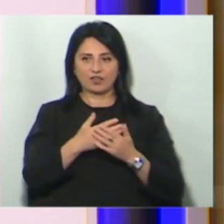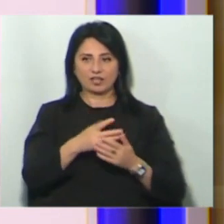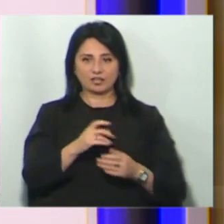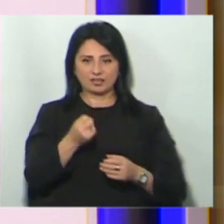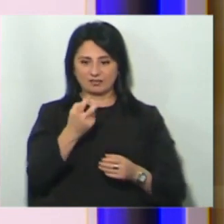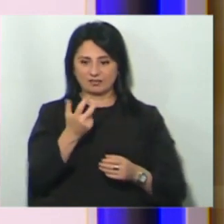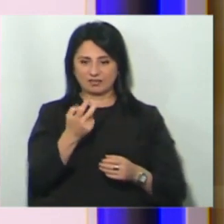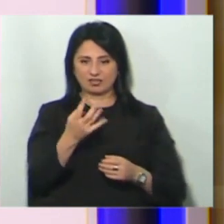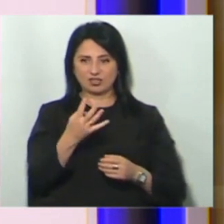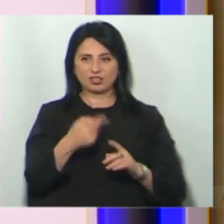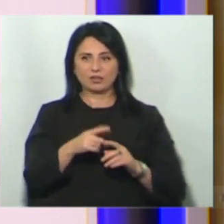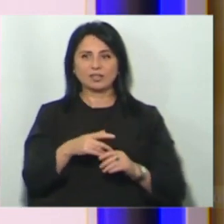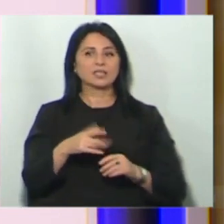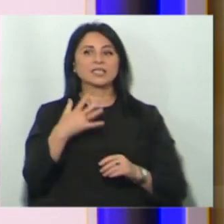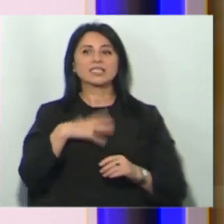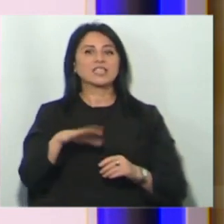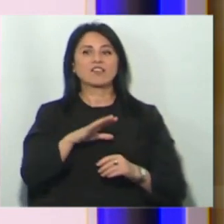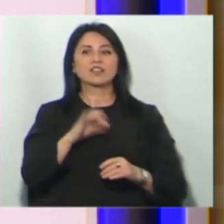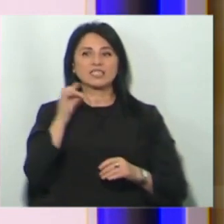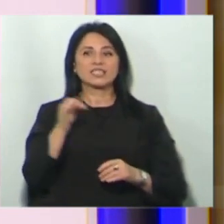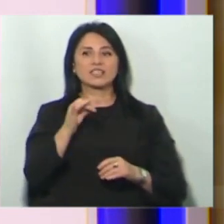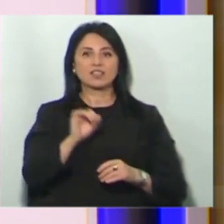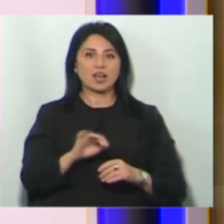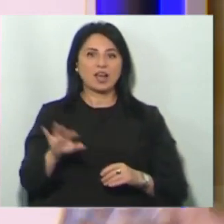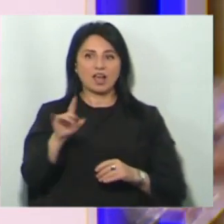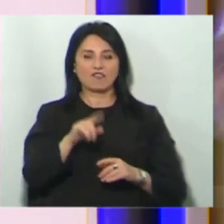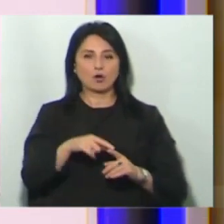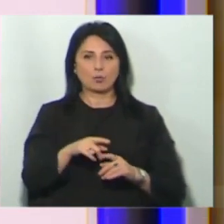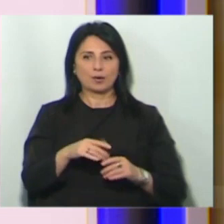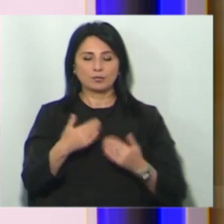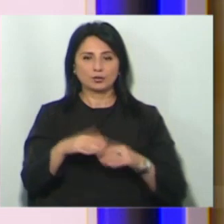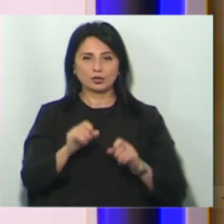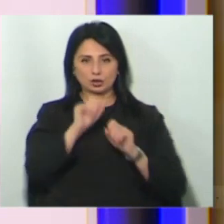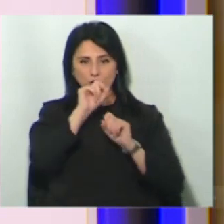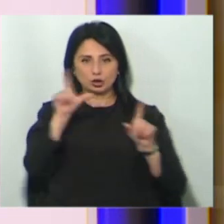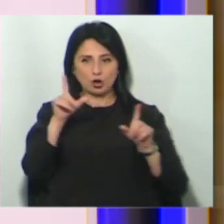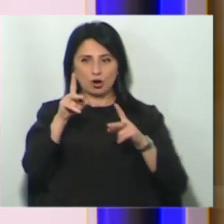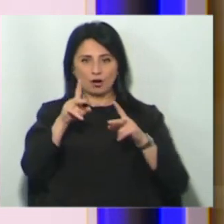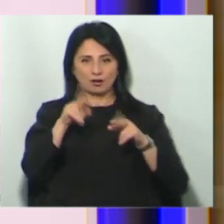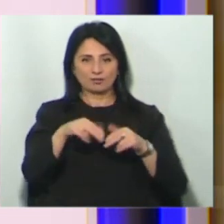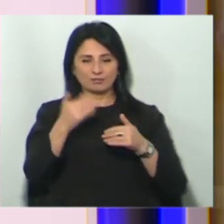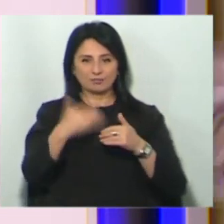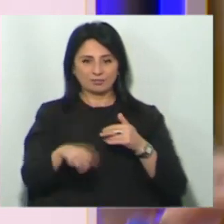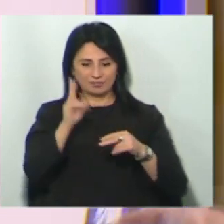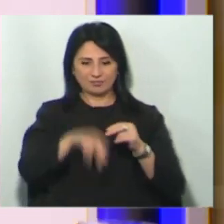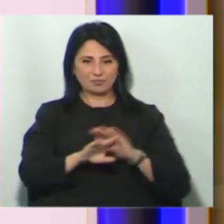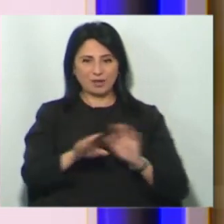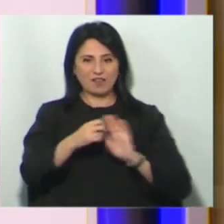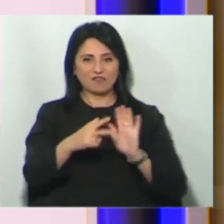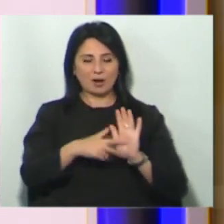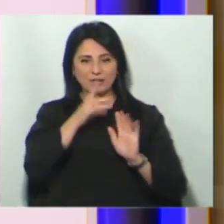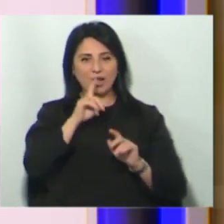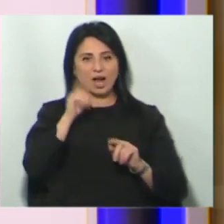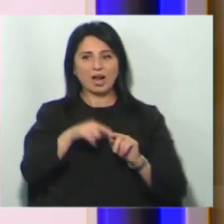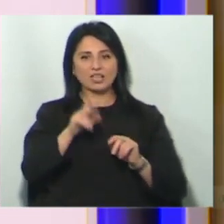de bicamo, sa șuebi, sa cartoloșia. Recolo se interesează, se aristrom, aseti gamo, sa șuebi, sa gamo, e bitra medicali, sa seki,